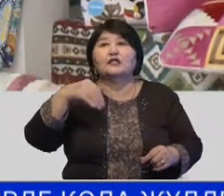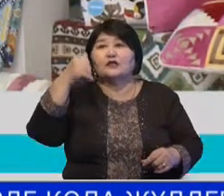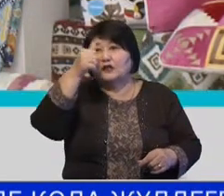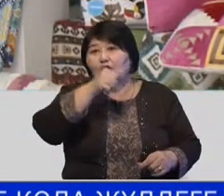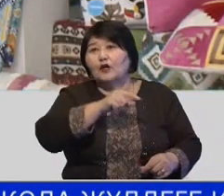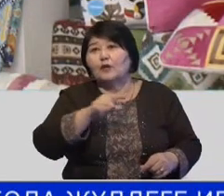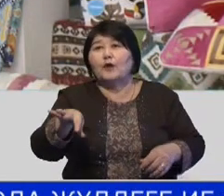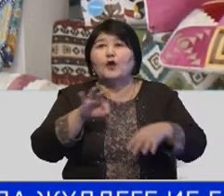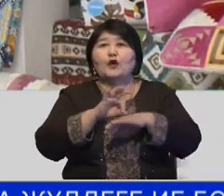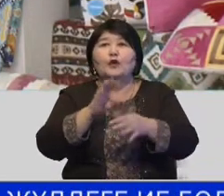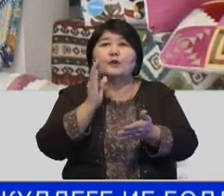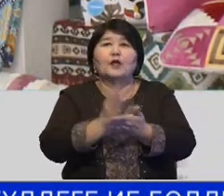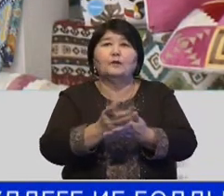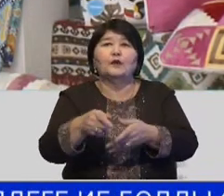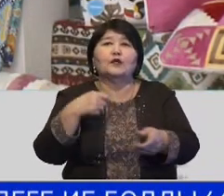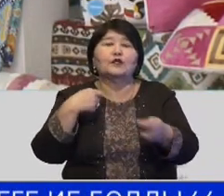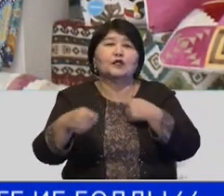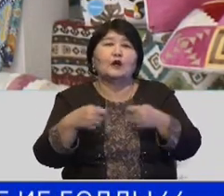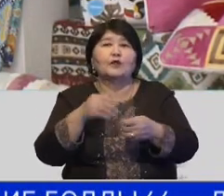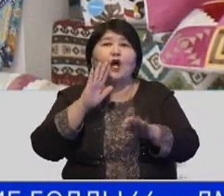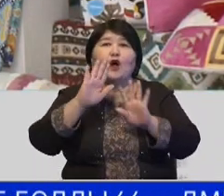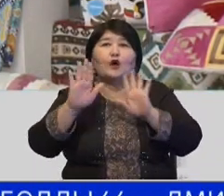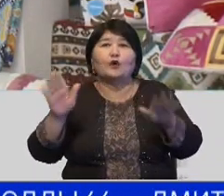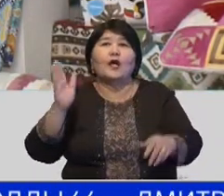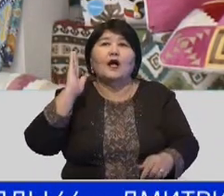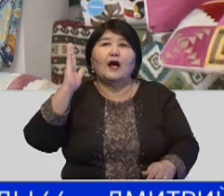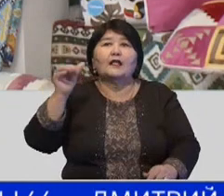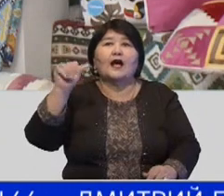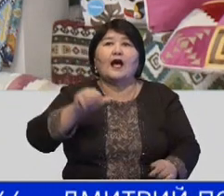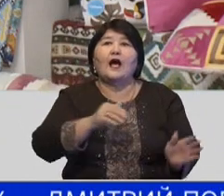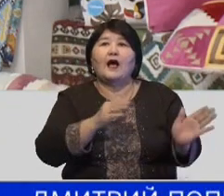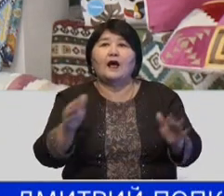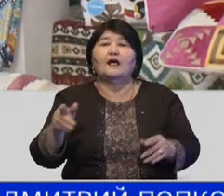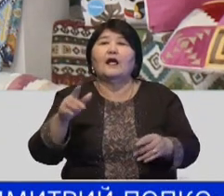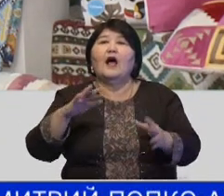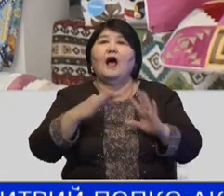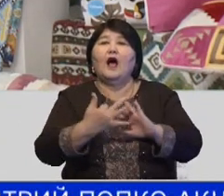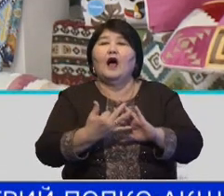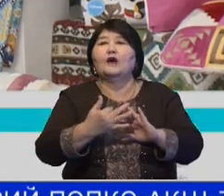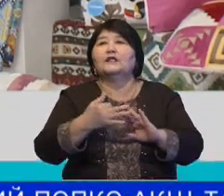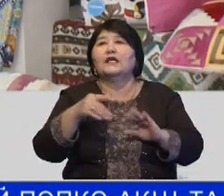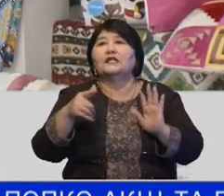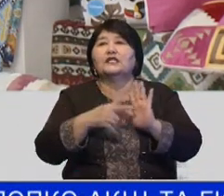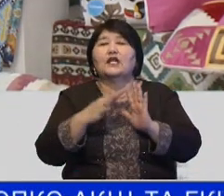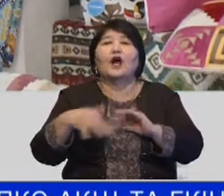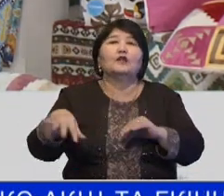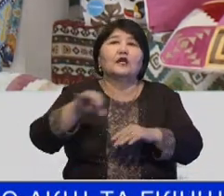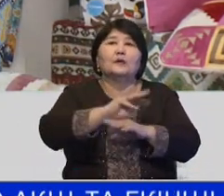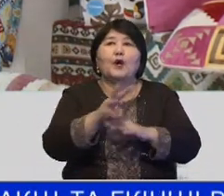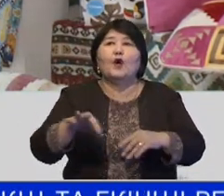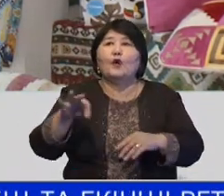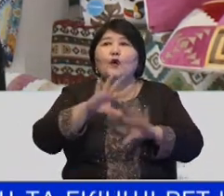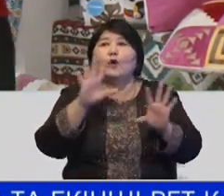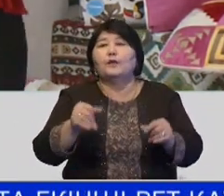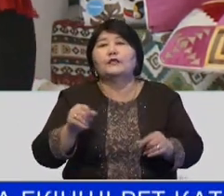жыл бойы ұйымдастырылатын болады. Бұл сауда көрмесі алдағы апталарда біз аудандардан 7 ауданның барлығын қамтып облыс